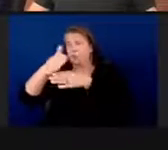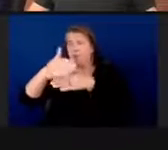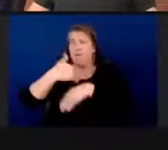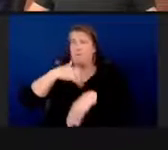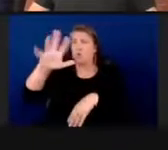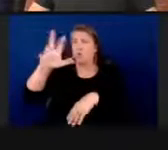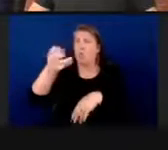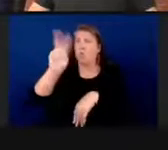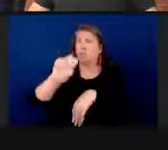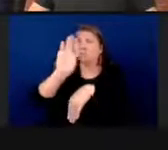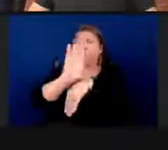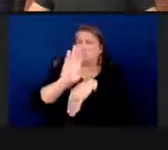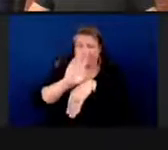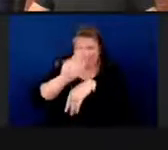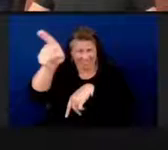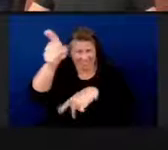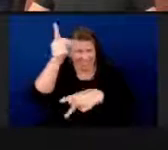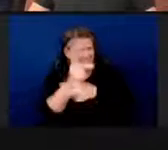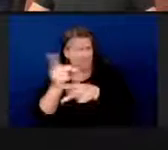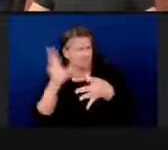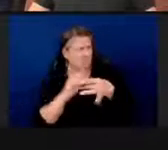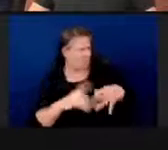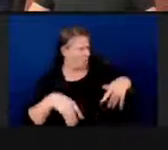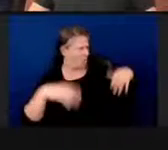الأكبر منه؟